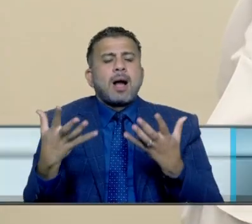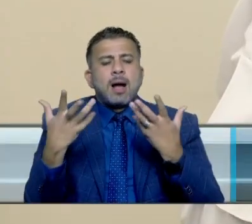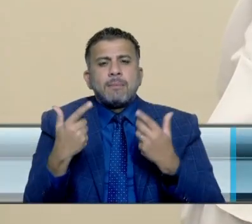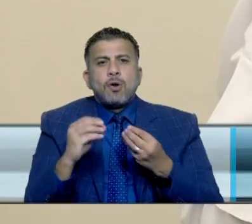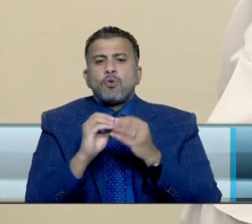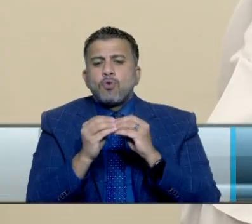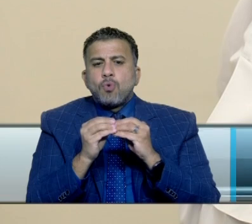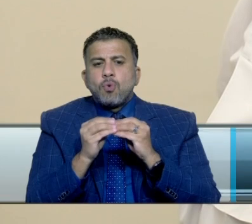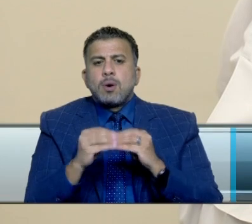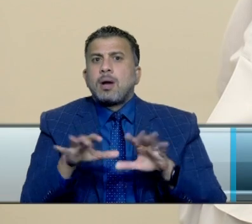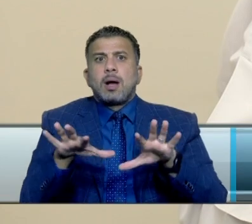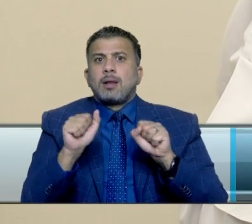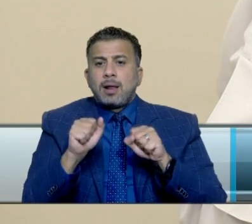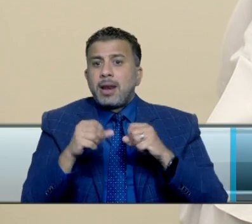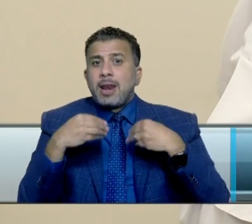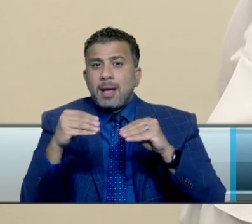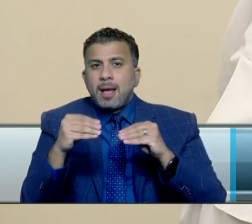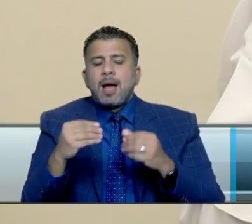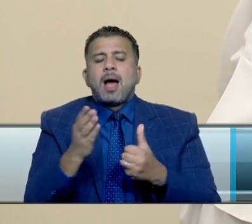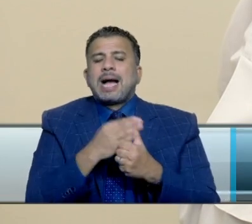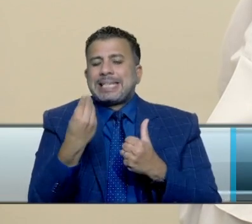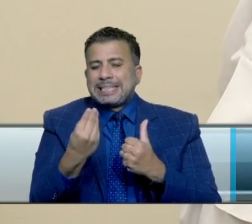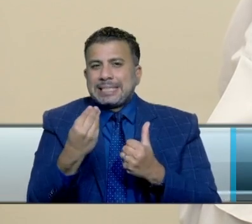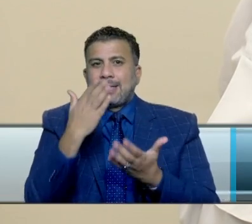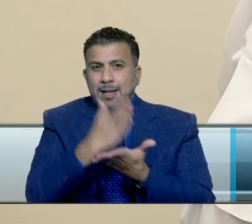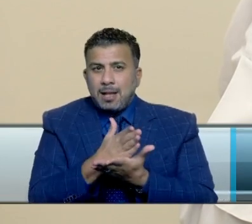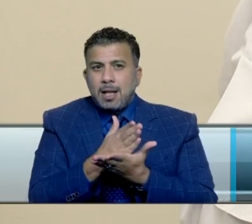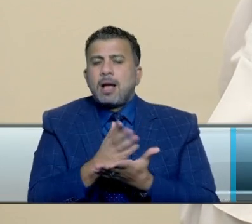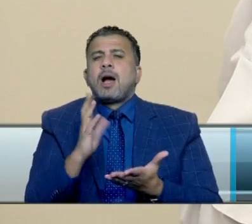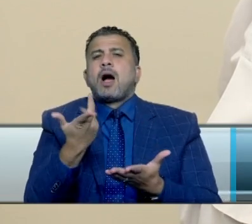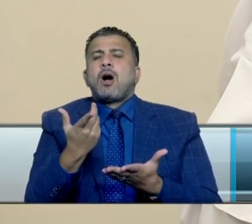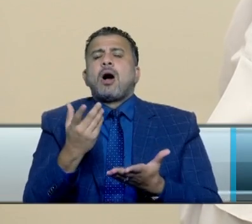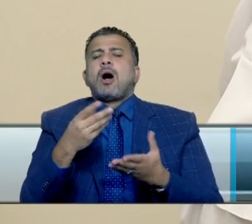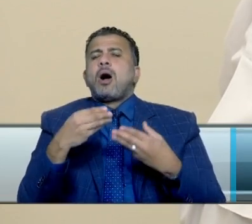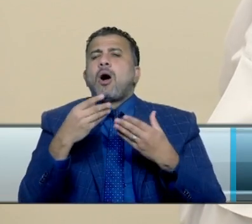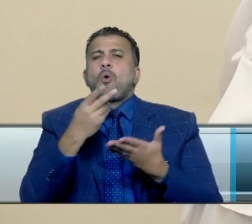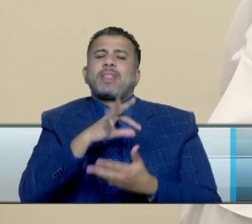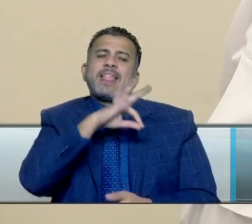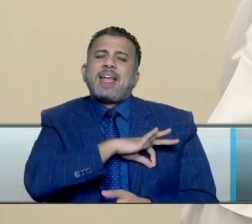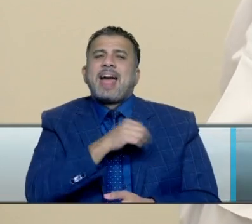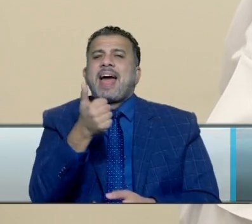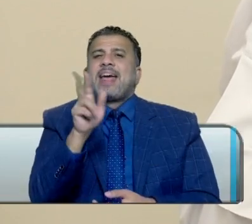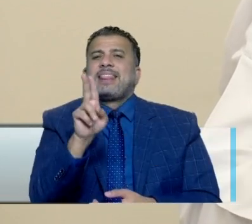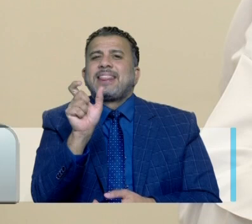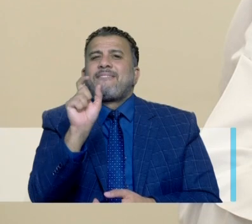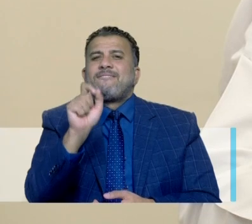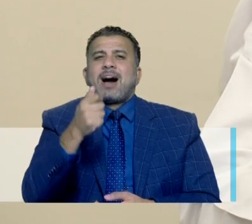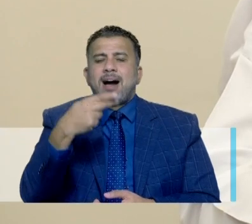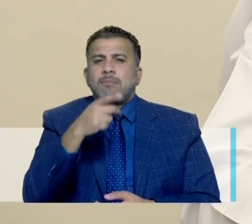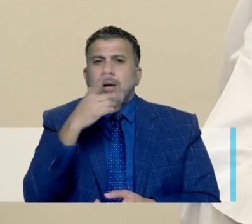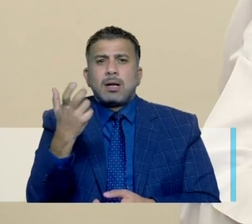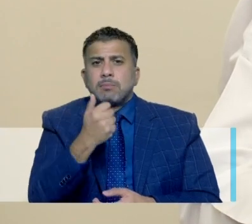انواع عقود البيع النهائيه وعقود البيع المبدئيه وعقود الانتفاع اجمالي تداولات وصلت الى 177000